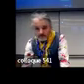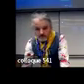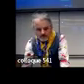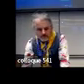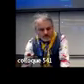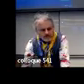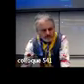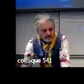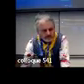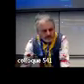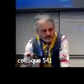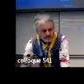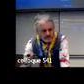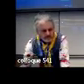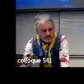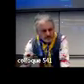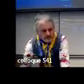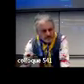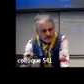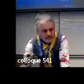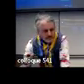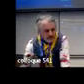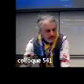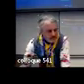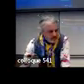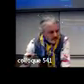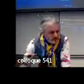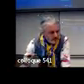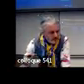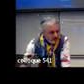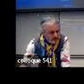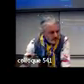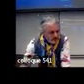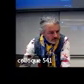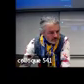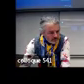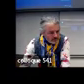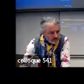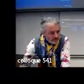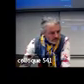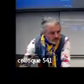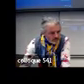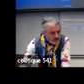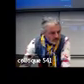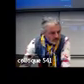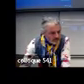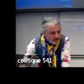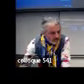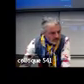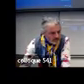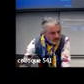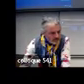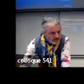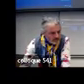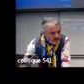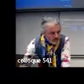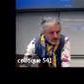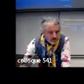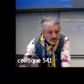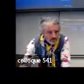C'est ça qui est très, très... C'est le fun pour les REL. Alors, on va passer à la prochaine